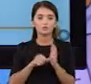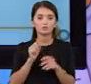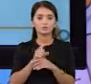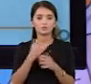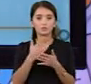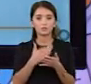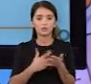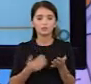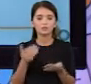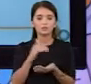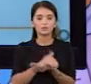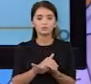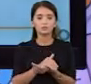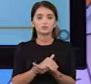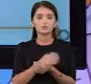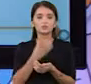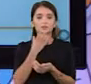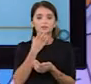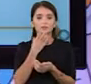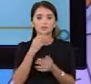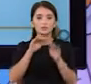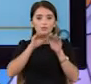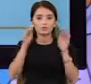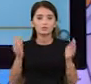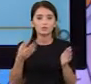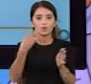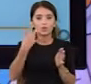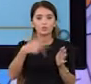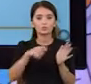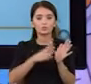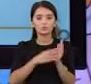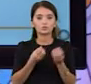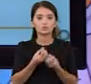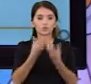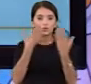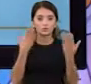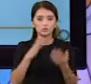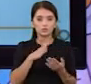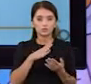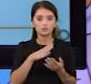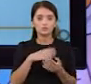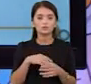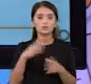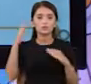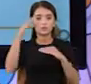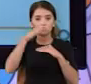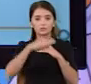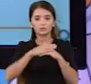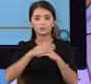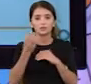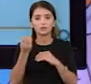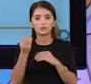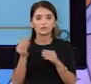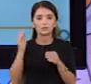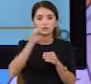masala matni bilan tanishamiz. Issiqxonada 39 ta atirgul ochilgan edi. Kechga borib